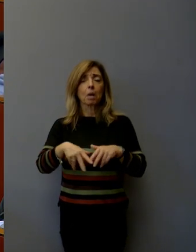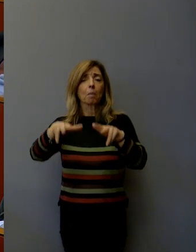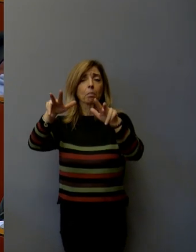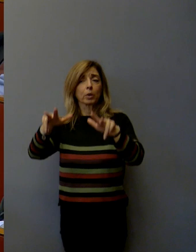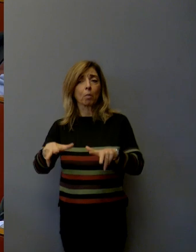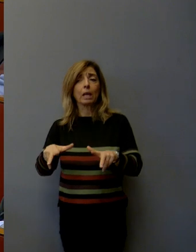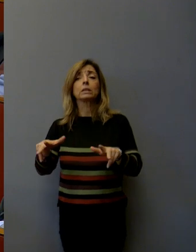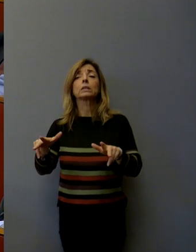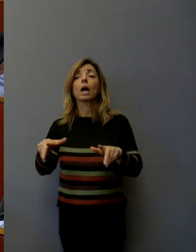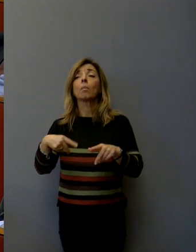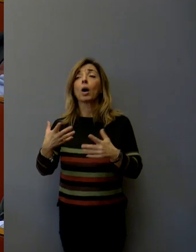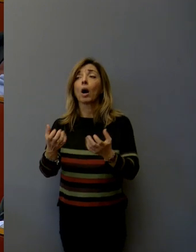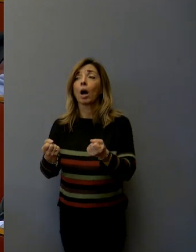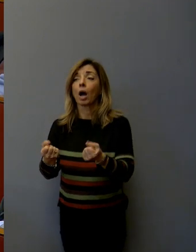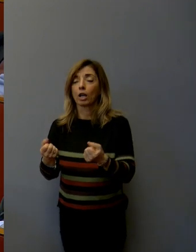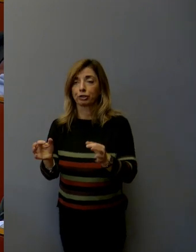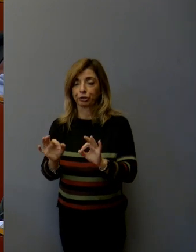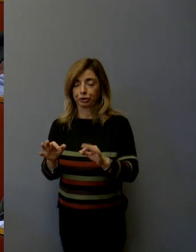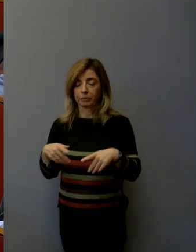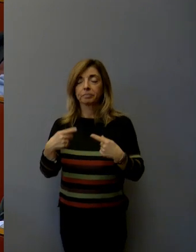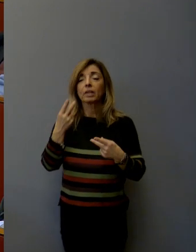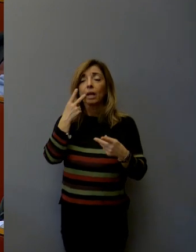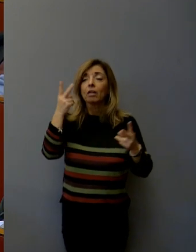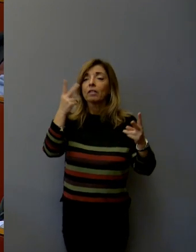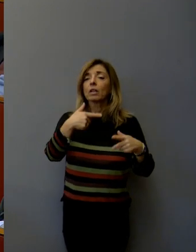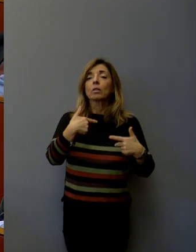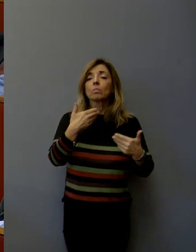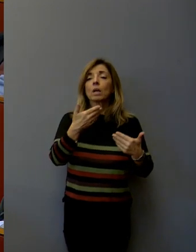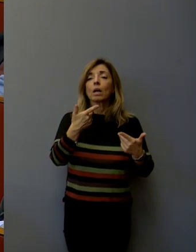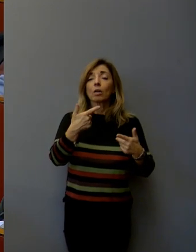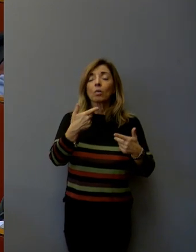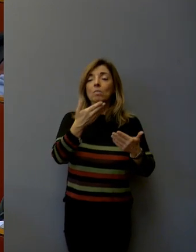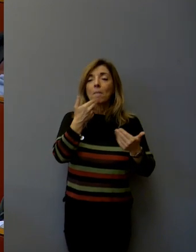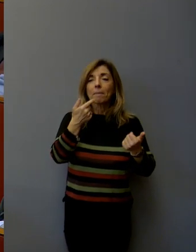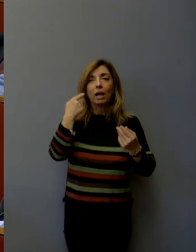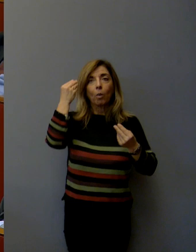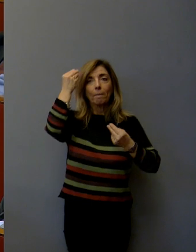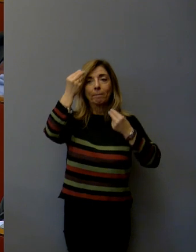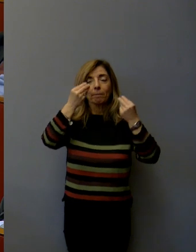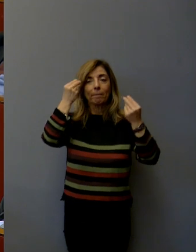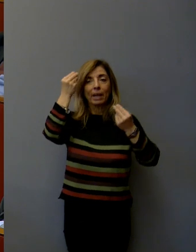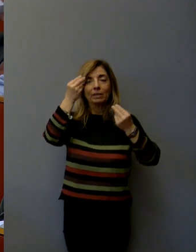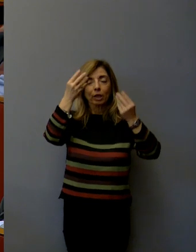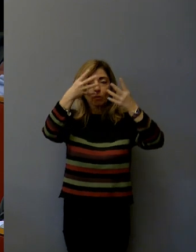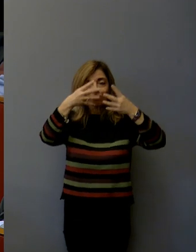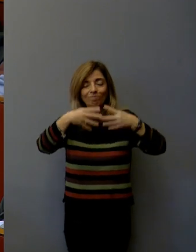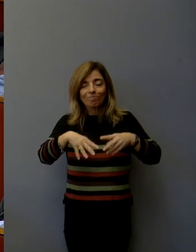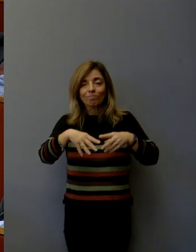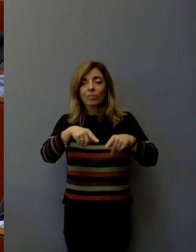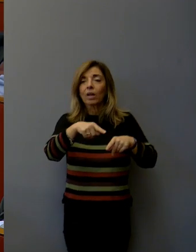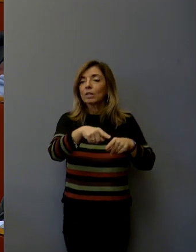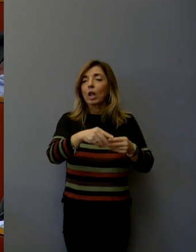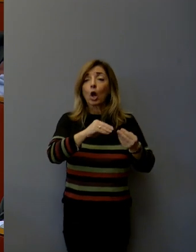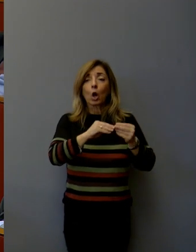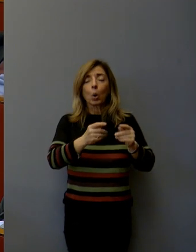neppure un pensiero su come gestire tutto questo che sta arrivando peggio è grave che la grande distribuzione apra